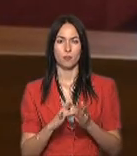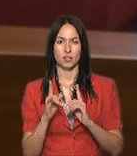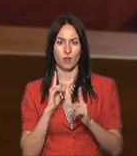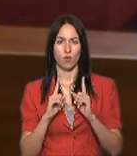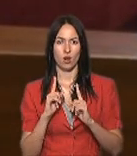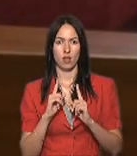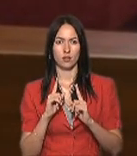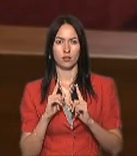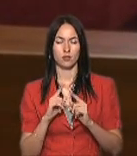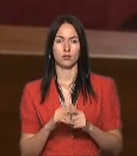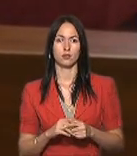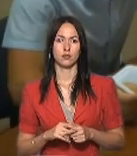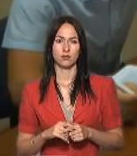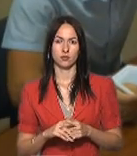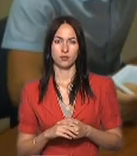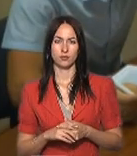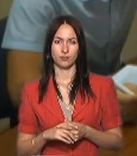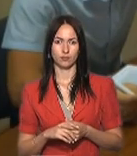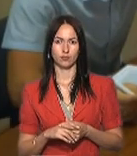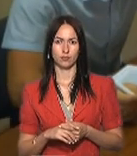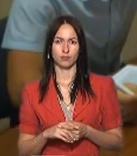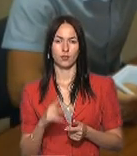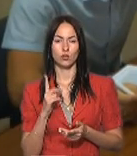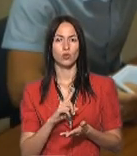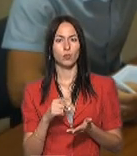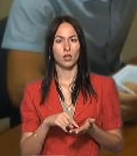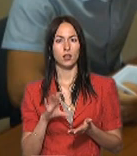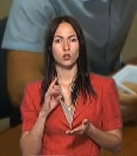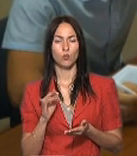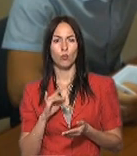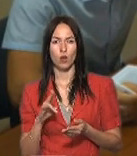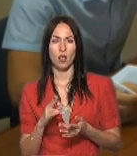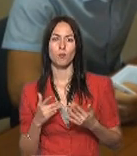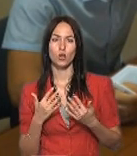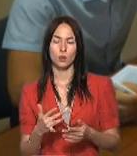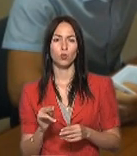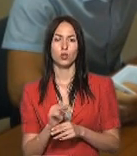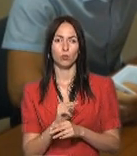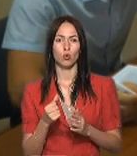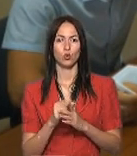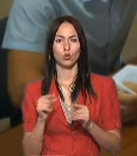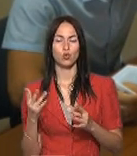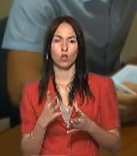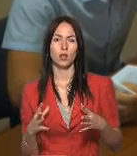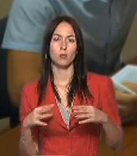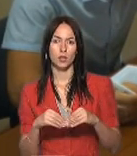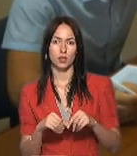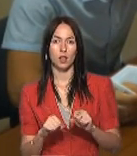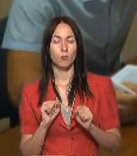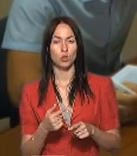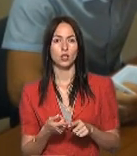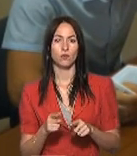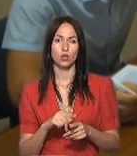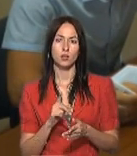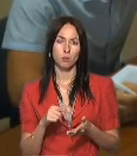Бачите, питань соціальних багато, в тому числі говорять, що потребують ремонту ті школи, до яких приєднали ці школи. То можливо ці питання